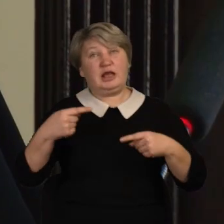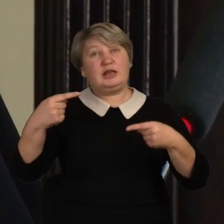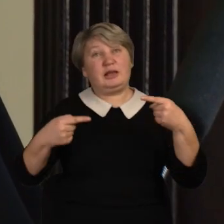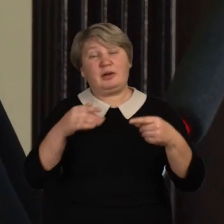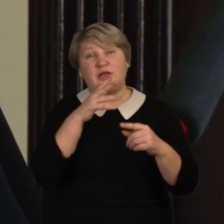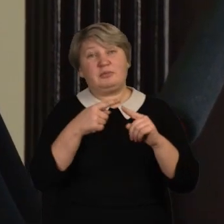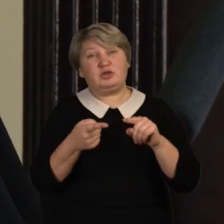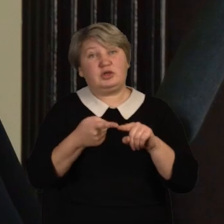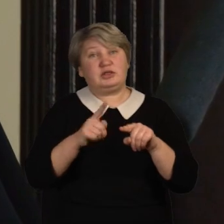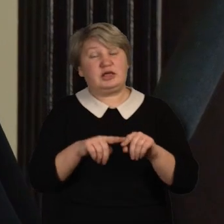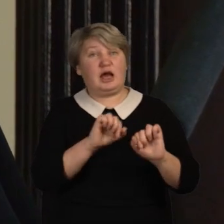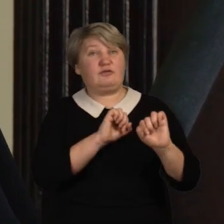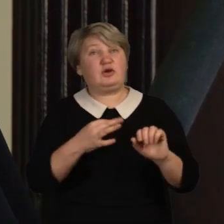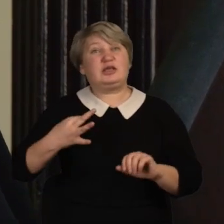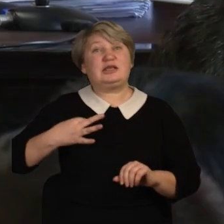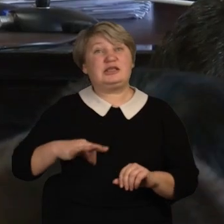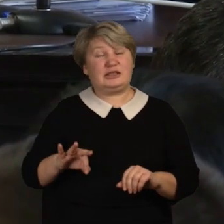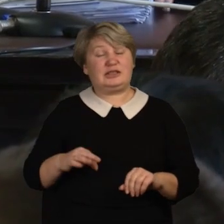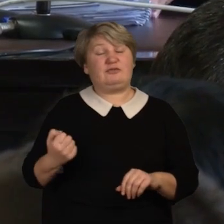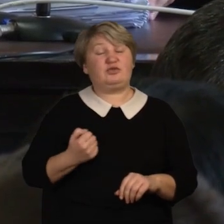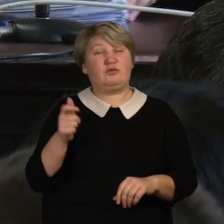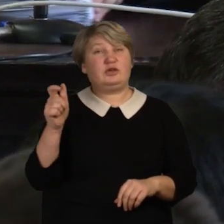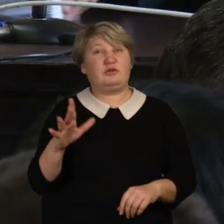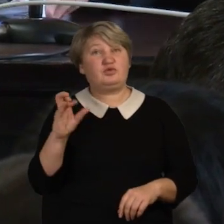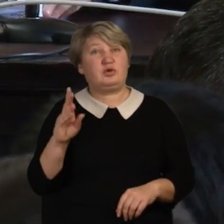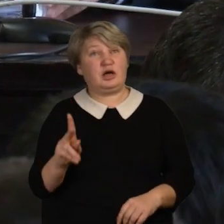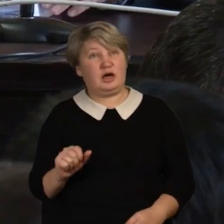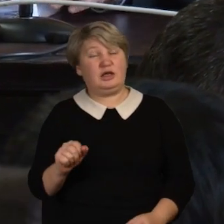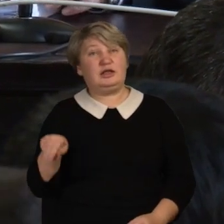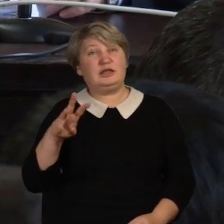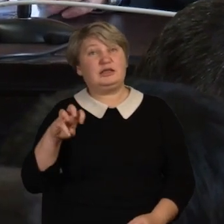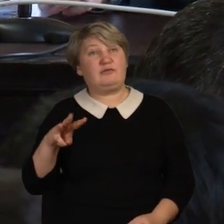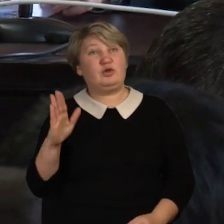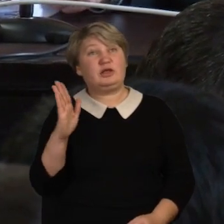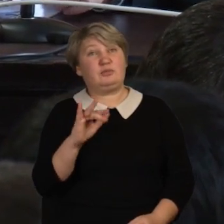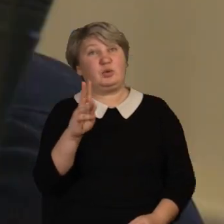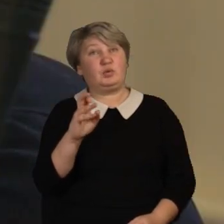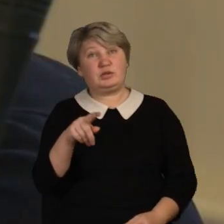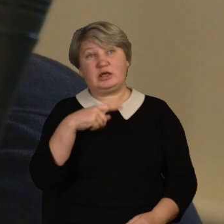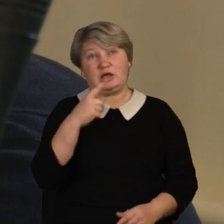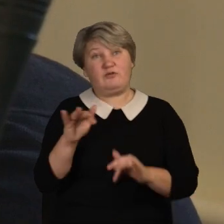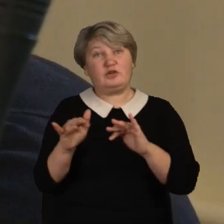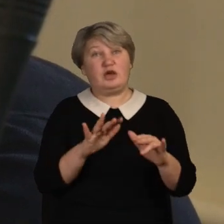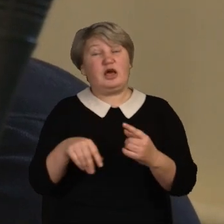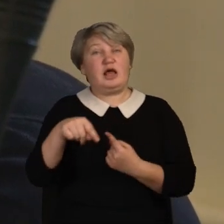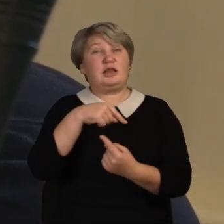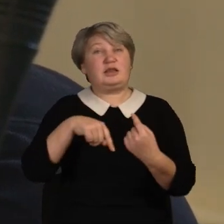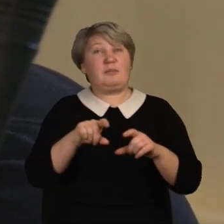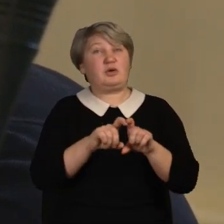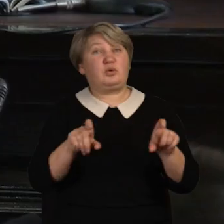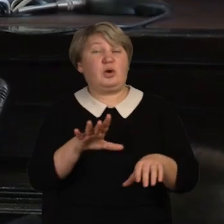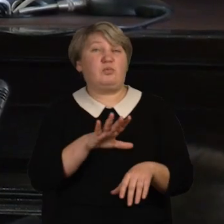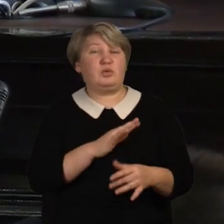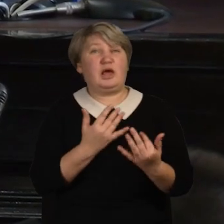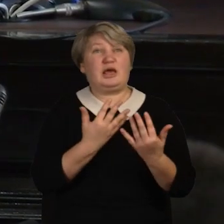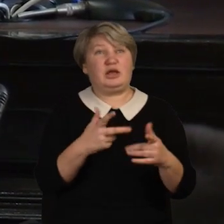них адвокат сина військовослужбовця Руслана Савчука Дениса Володимир Круть сказав, що у діях Олександра Табахарнюка було кілька